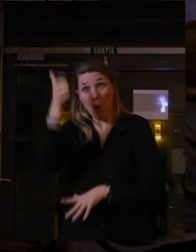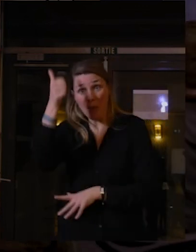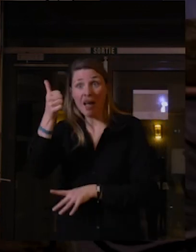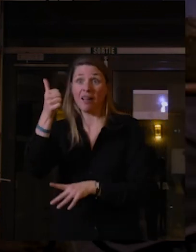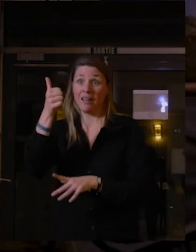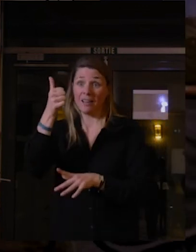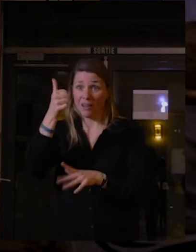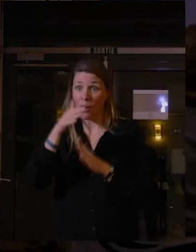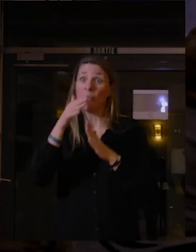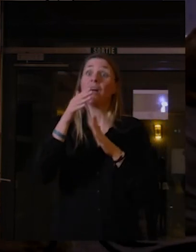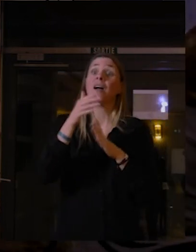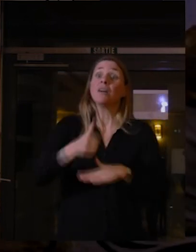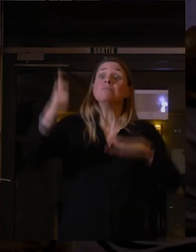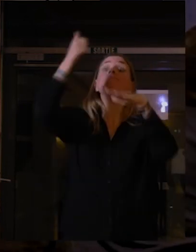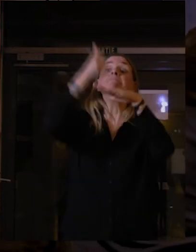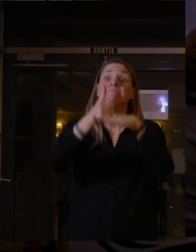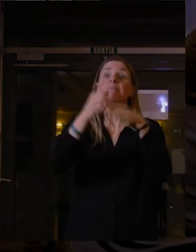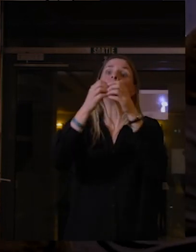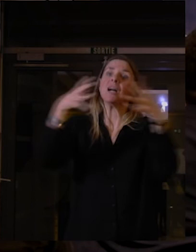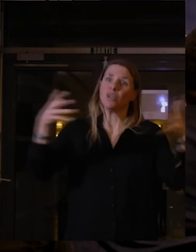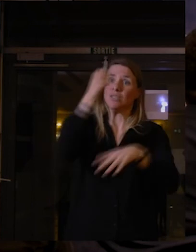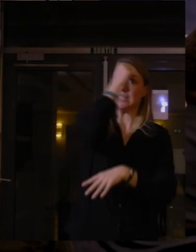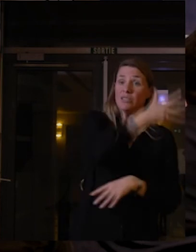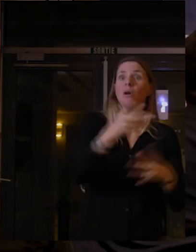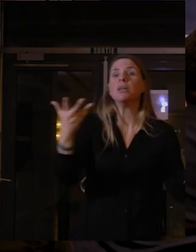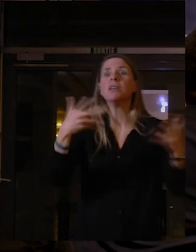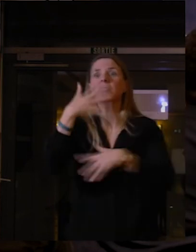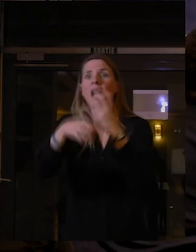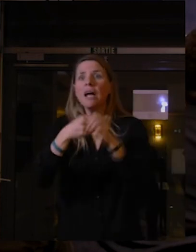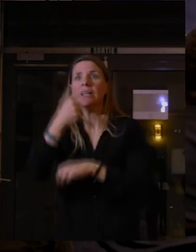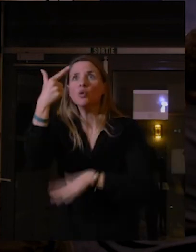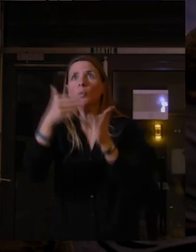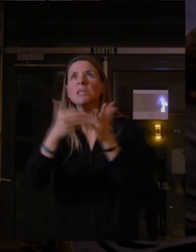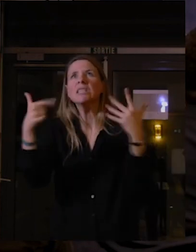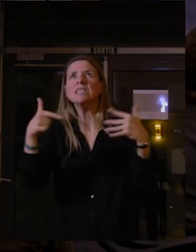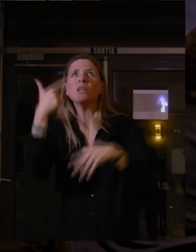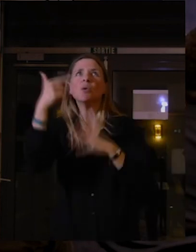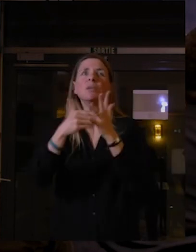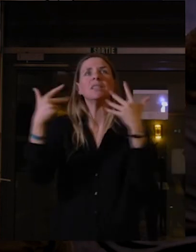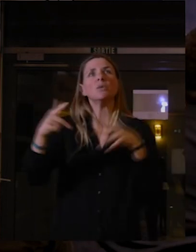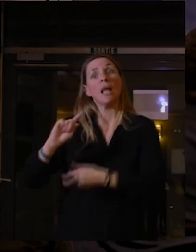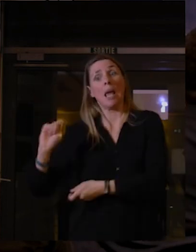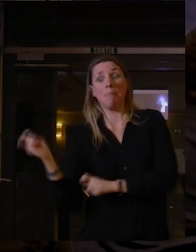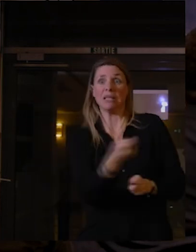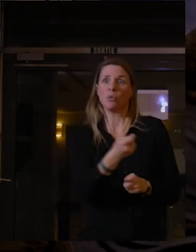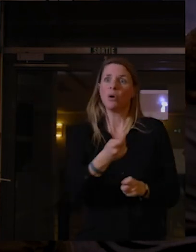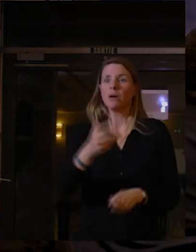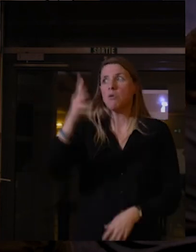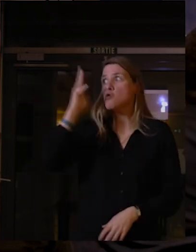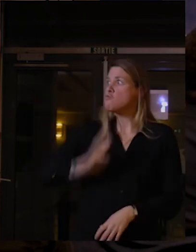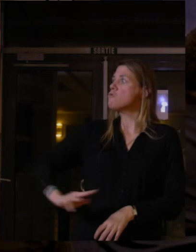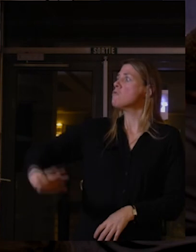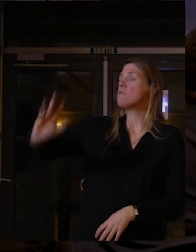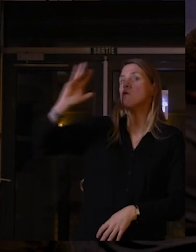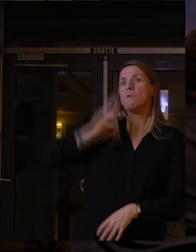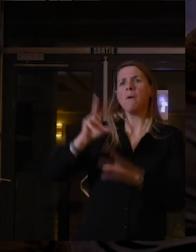majeure aux États-Unis. Donc c'est arrivé, mais c'était en 2017-18 et le baseball existe quand même depuis près de